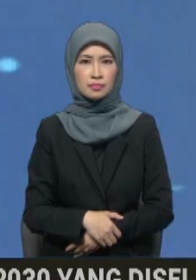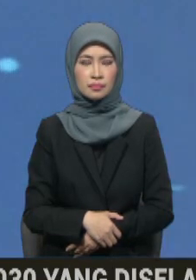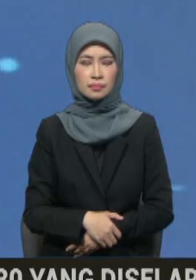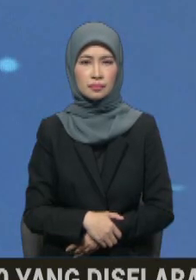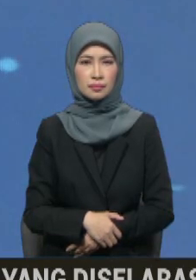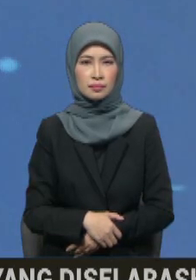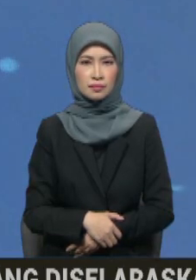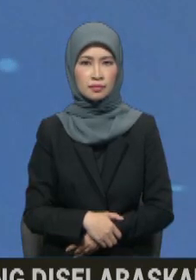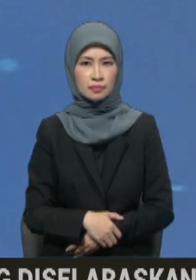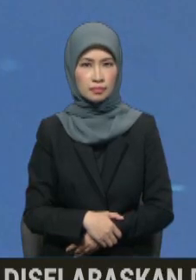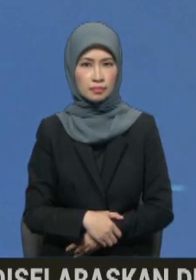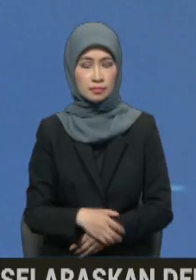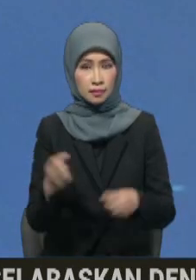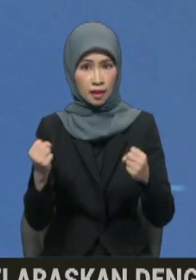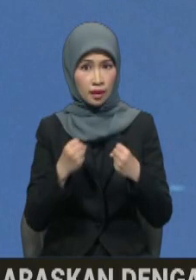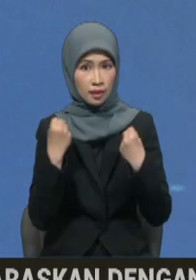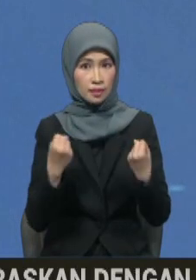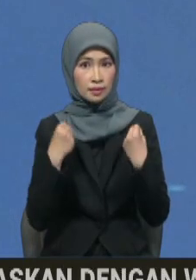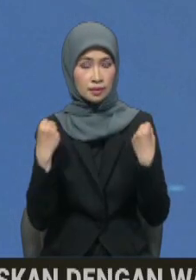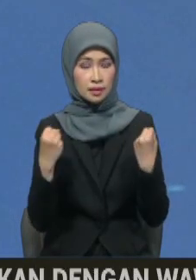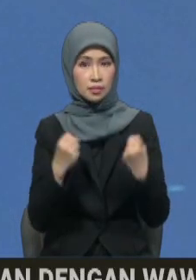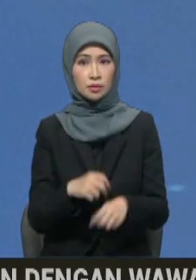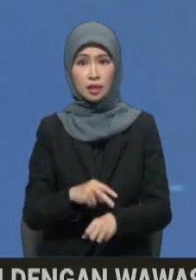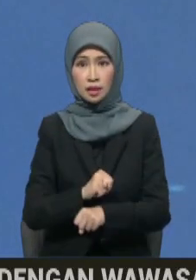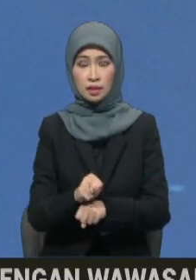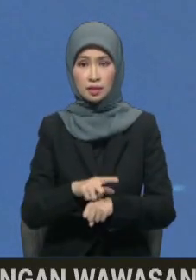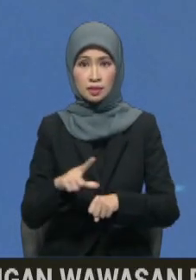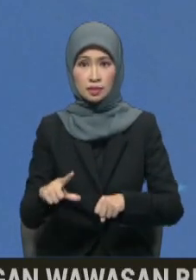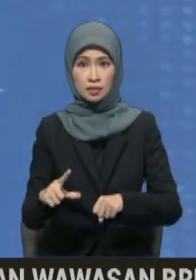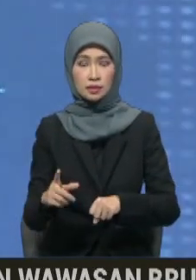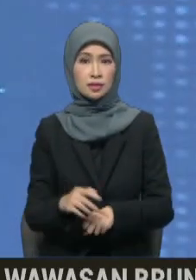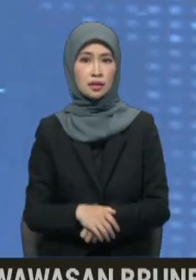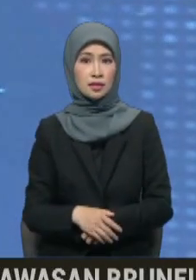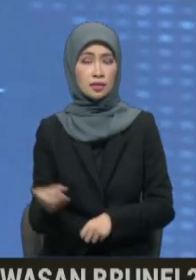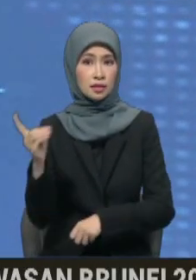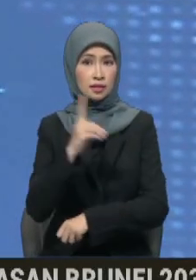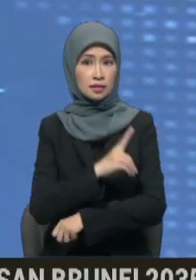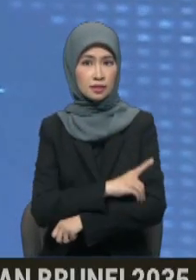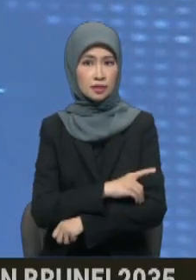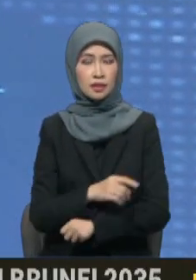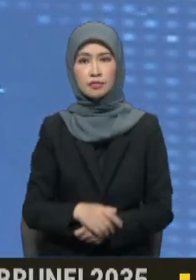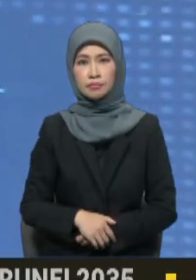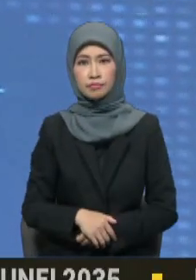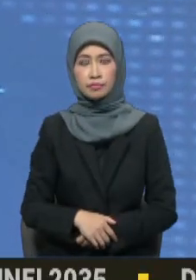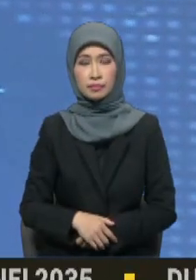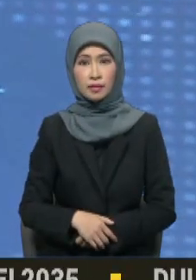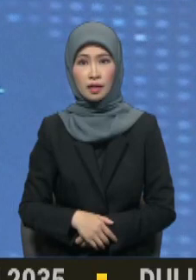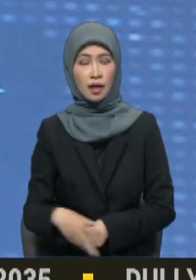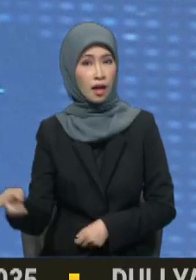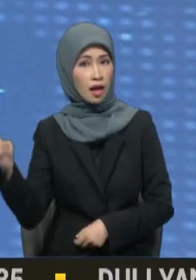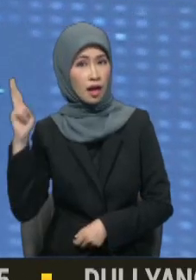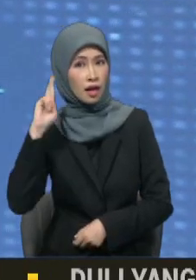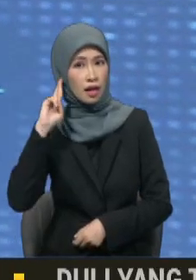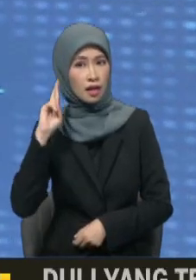sukan Sempena sambutan ulang tahun hari kebangsaan ke-40 persekutuan radio amatorun negara Brunei Darussalam